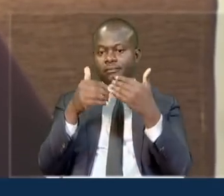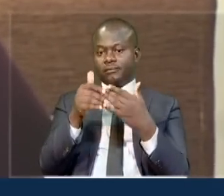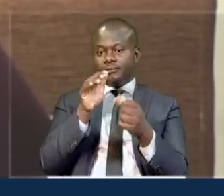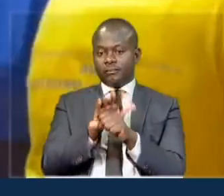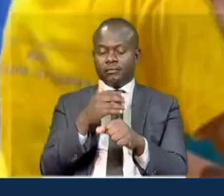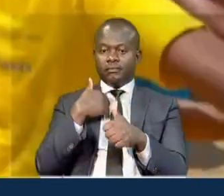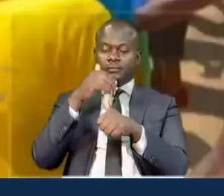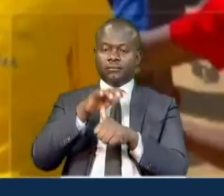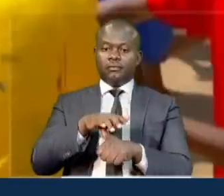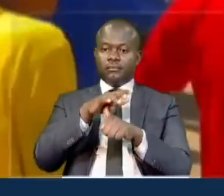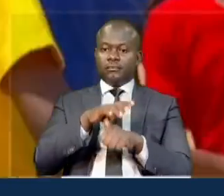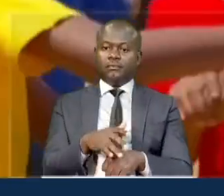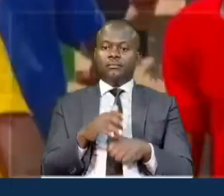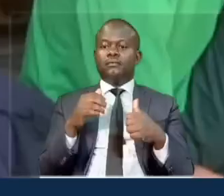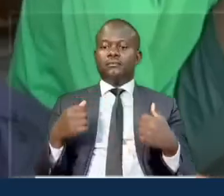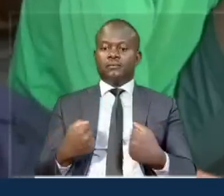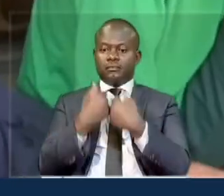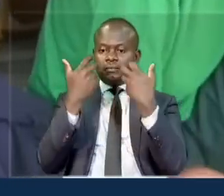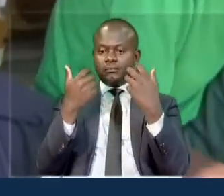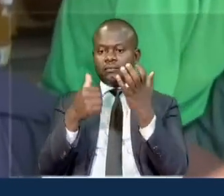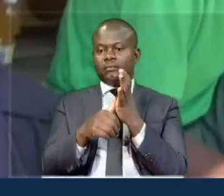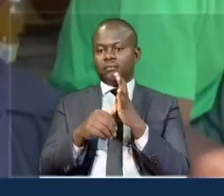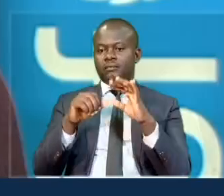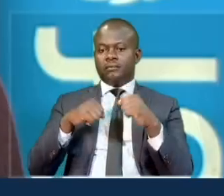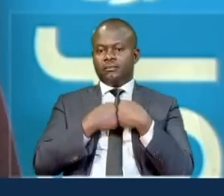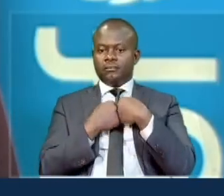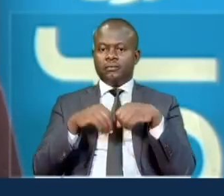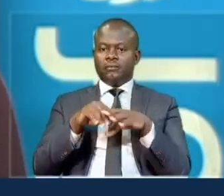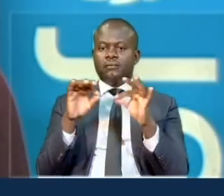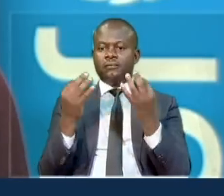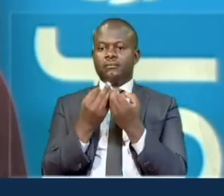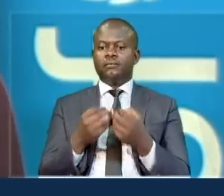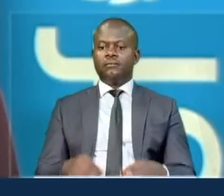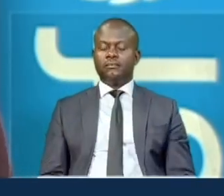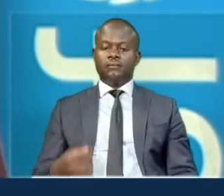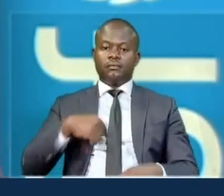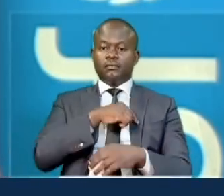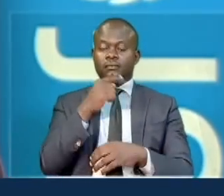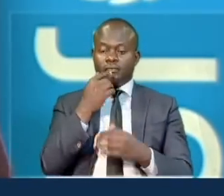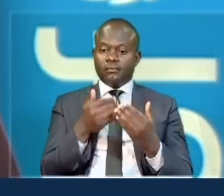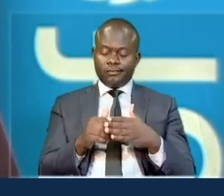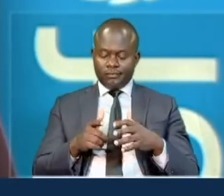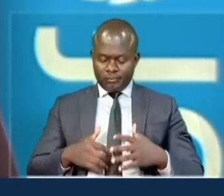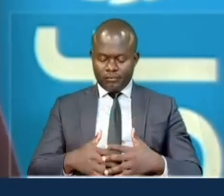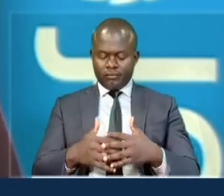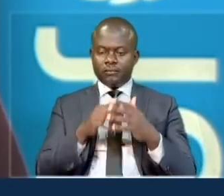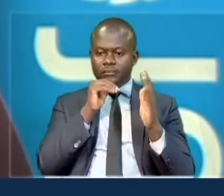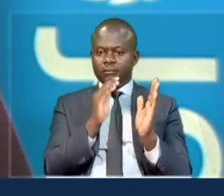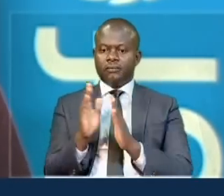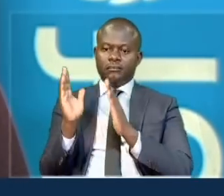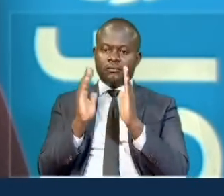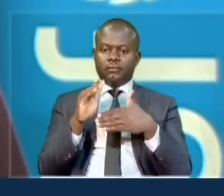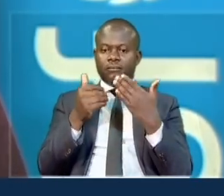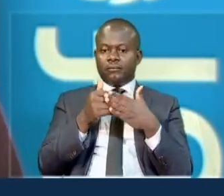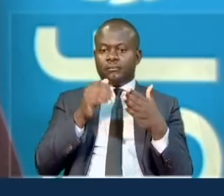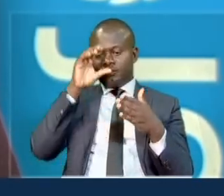bahuye n'ihohoterwa ari ingaruka z'ibibazo n'amakimbirane mu miryango. Cyane tuvuge ku bana baterwa inda zitateganyijwe agiye